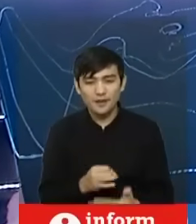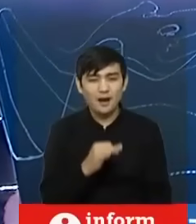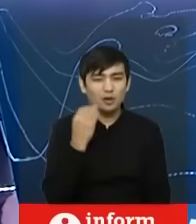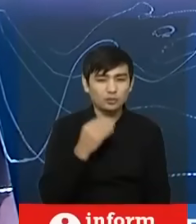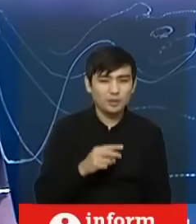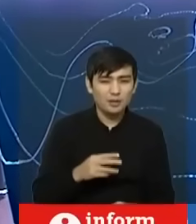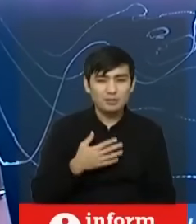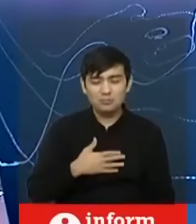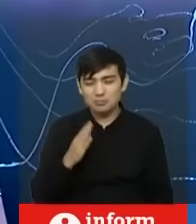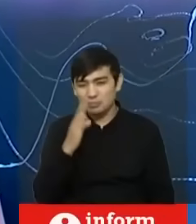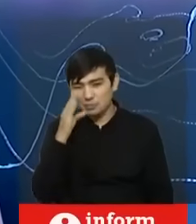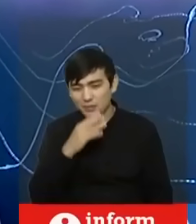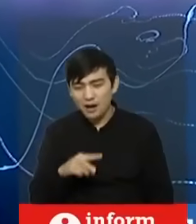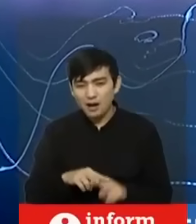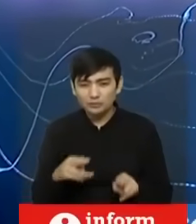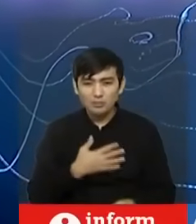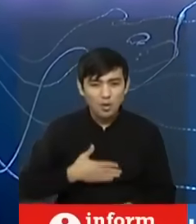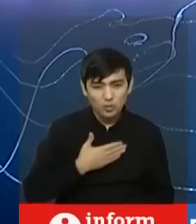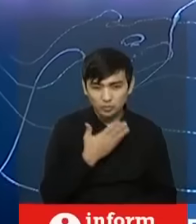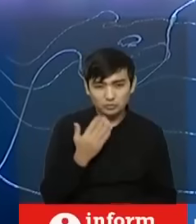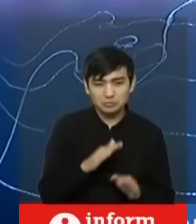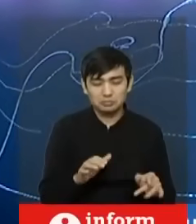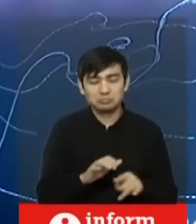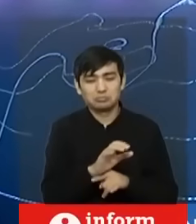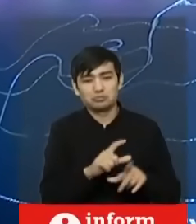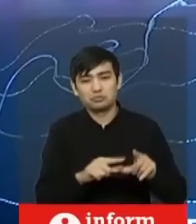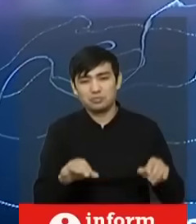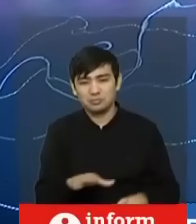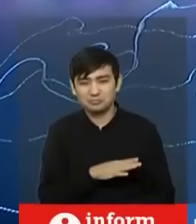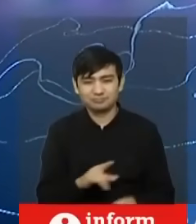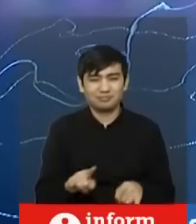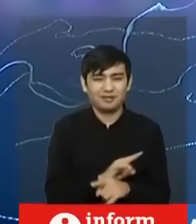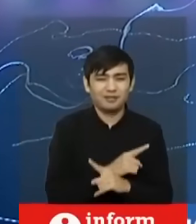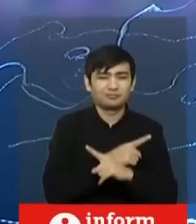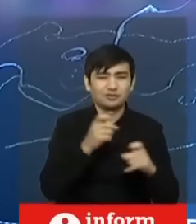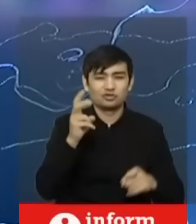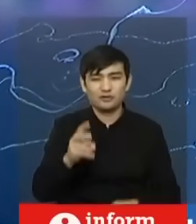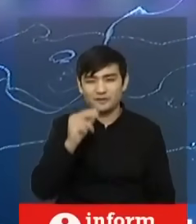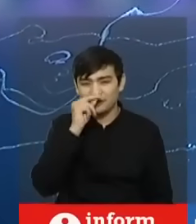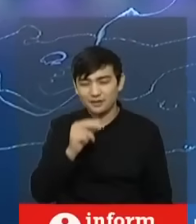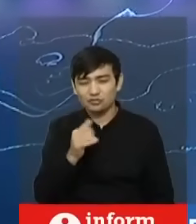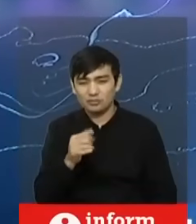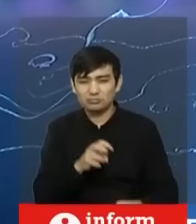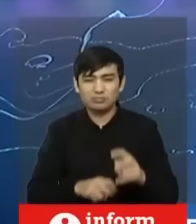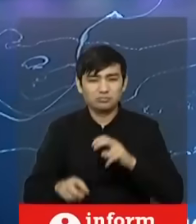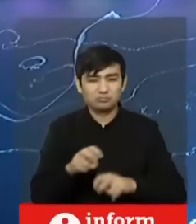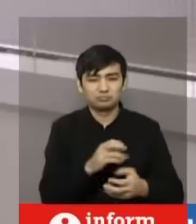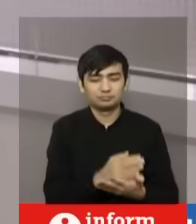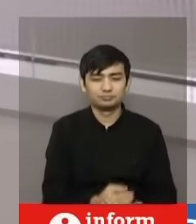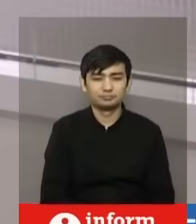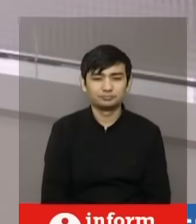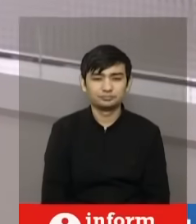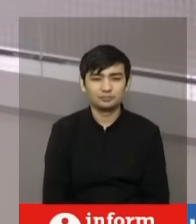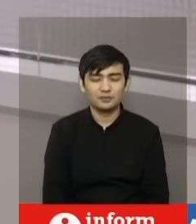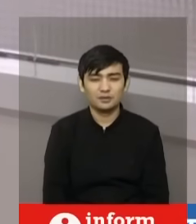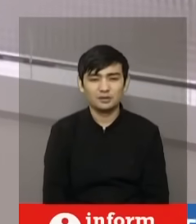сияқты дүрлікпей балаларын мектепке жіберген екен. Жалған хабарлама таратқан күдікті қазір іздестірілуде.